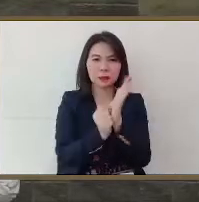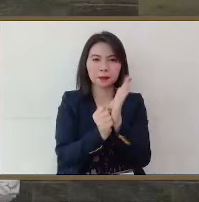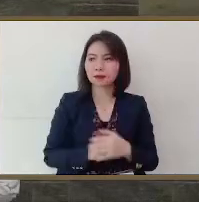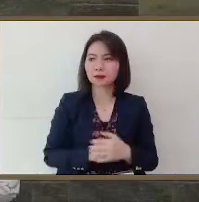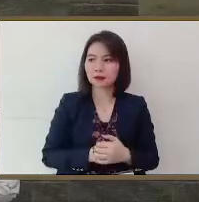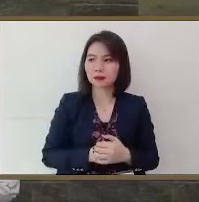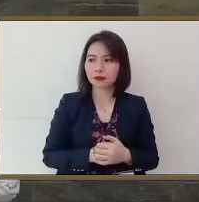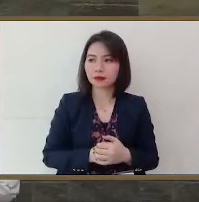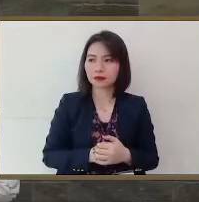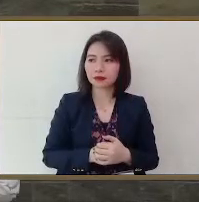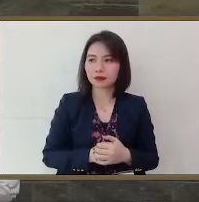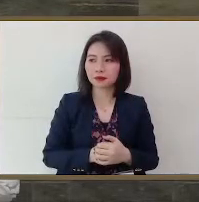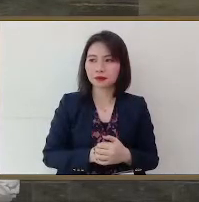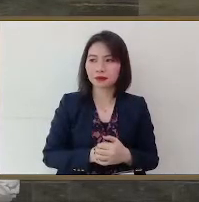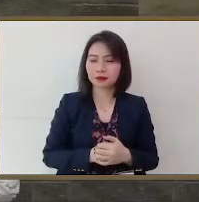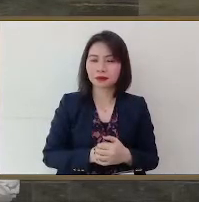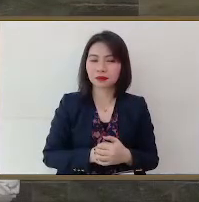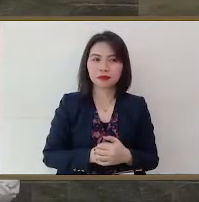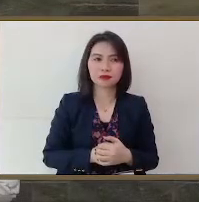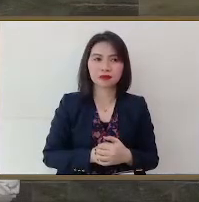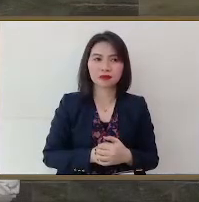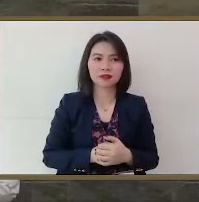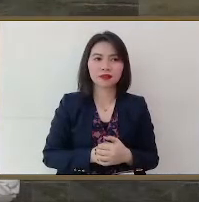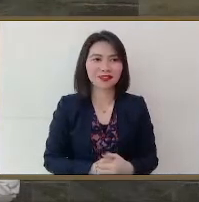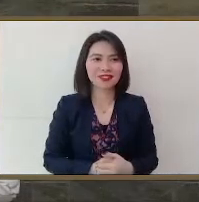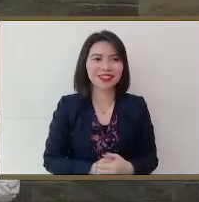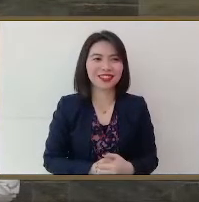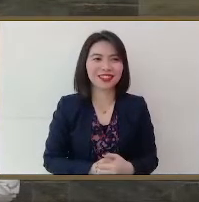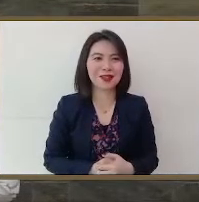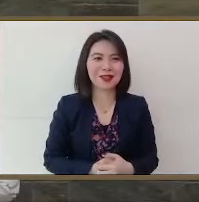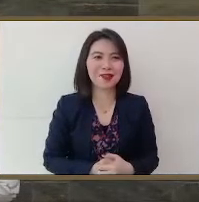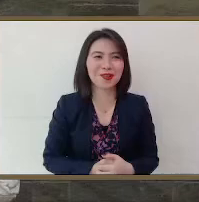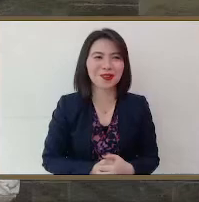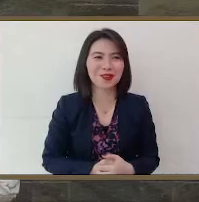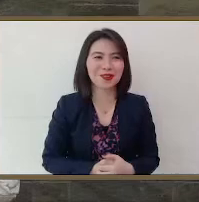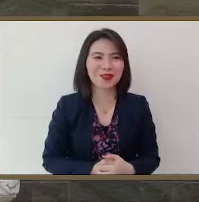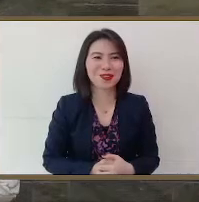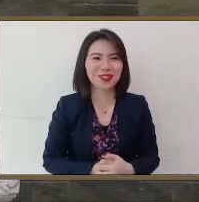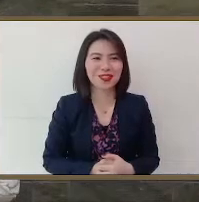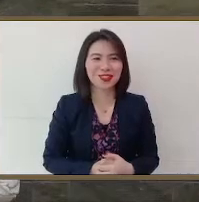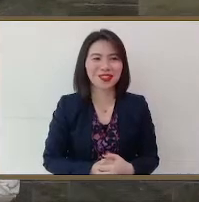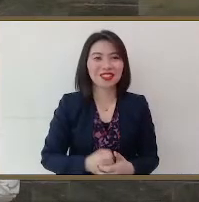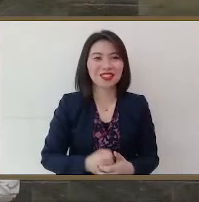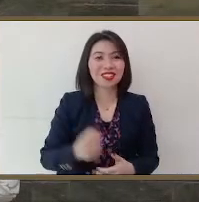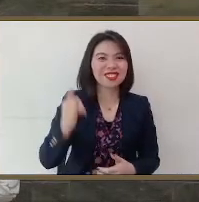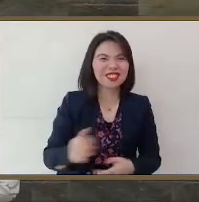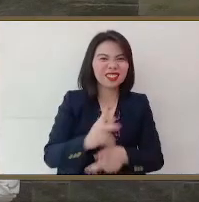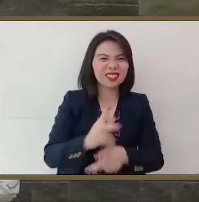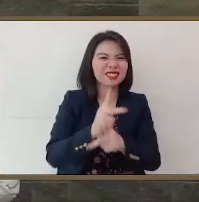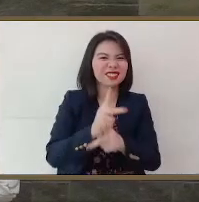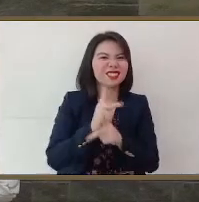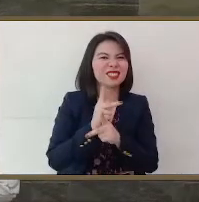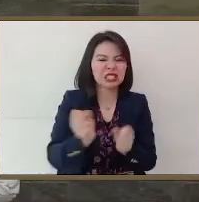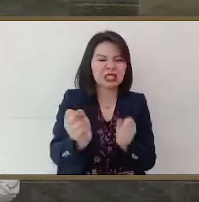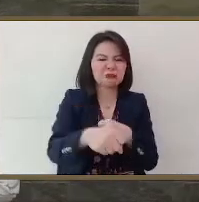yung mga lower level, you know, and higher level, nililiit niya. Hindi niya alam na yun ay foundational.